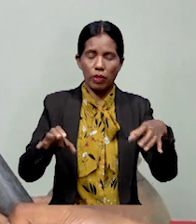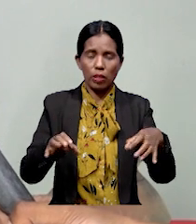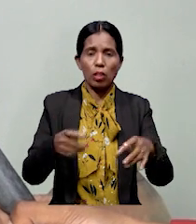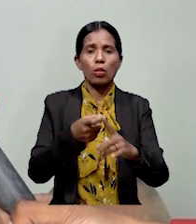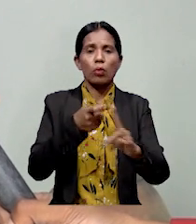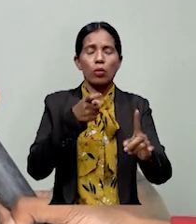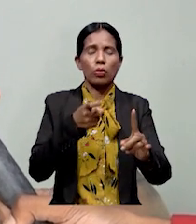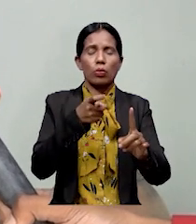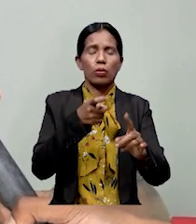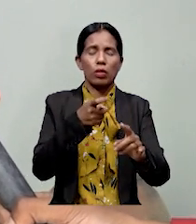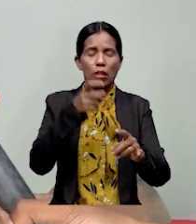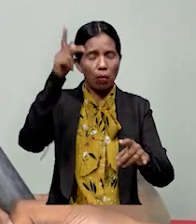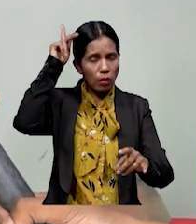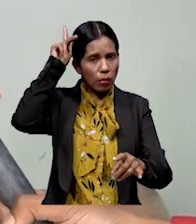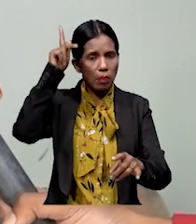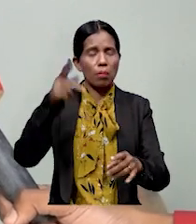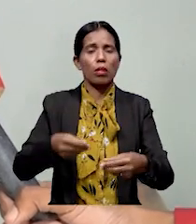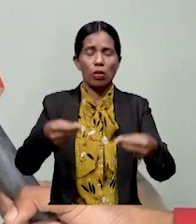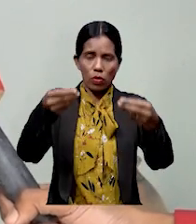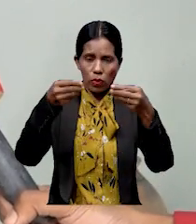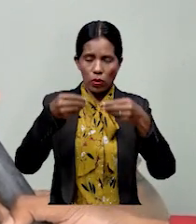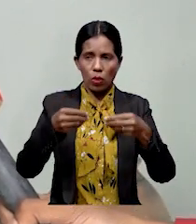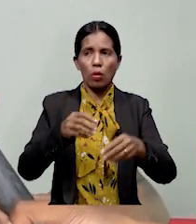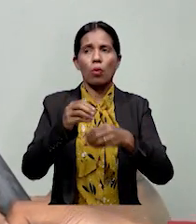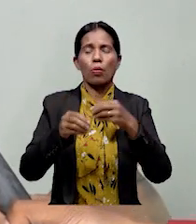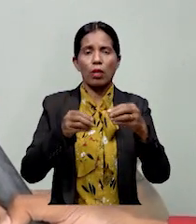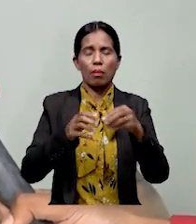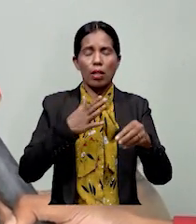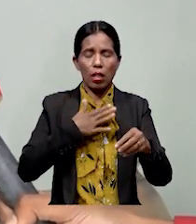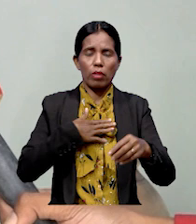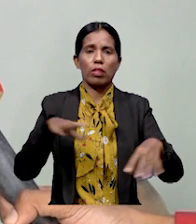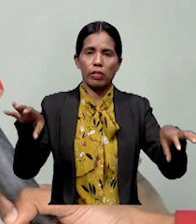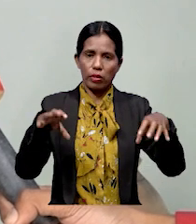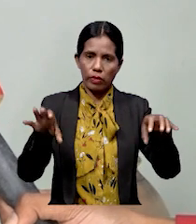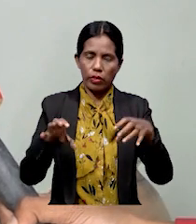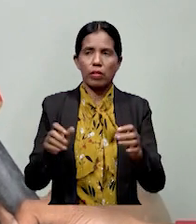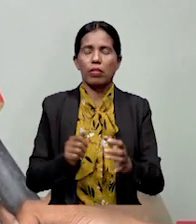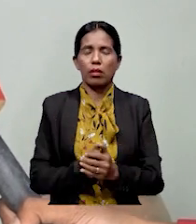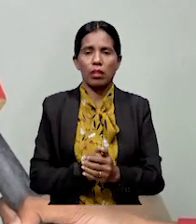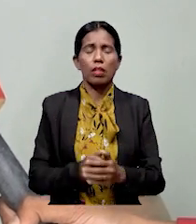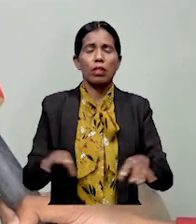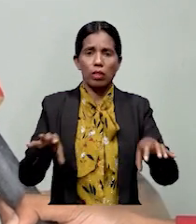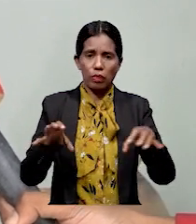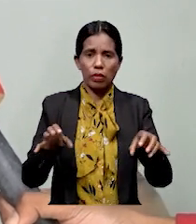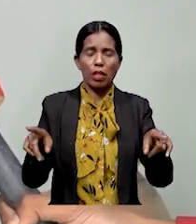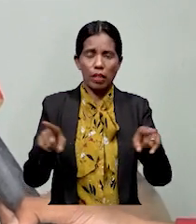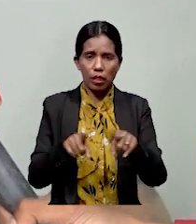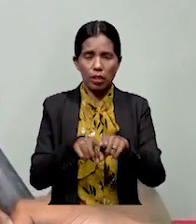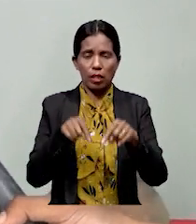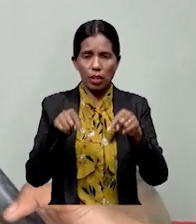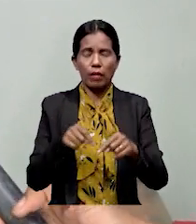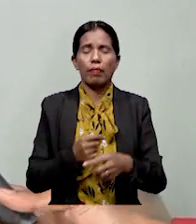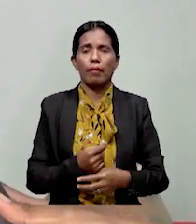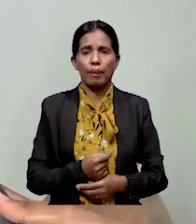correna universalmente kona ba misao duni servisu ida ne